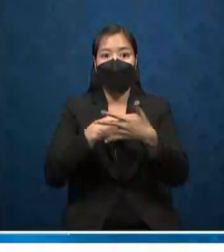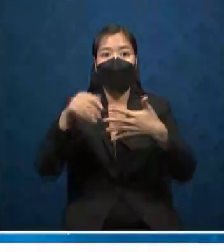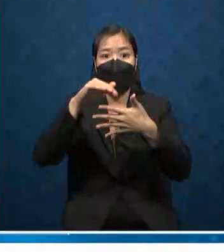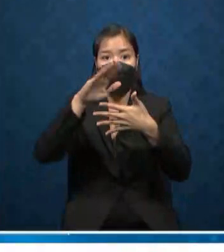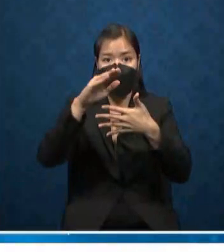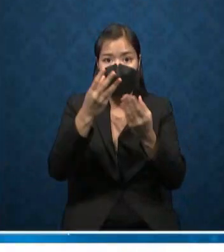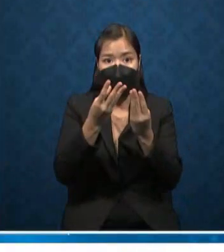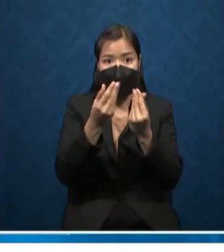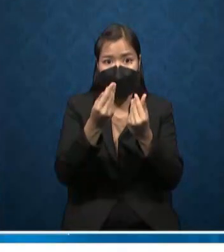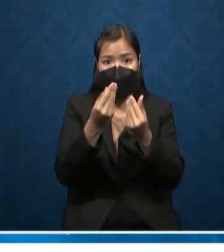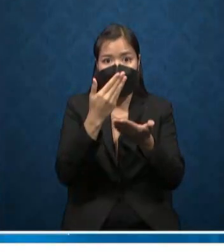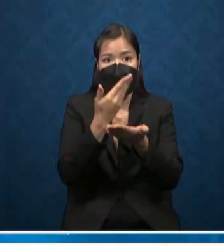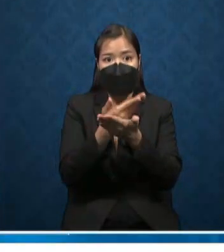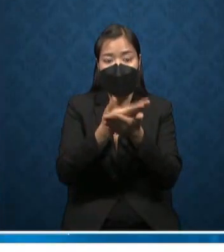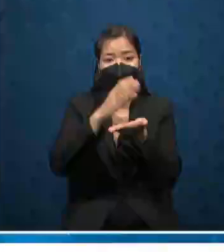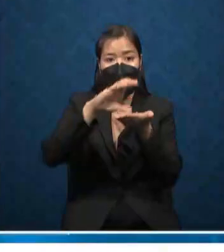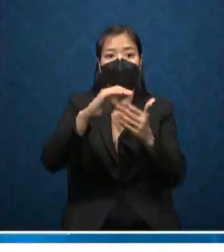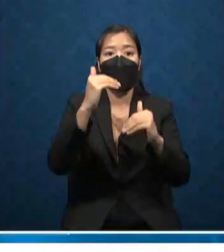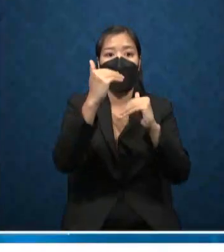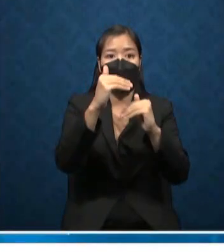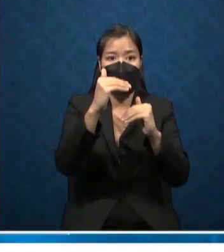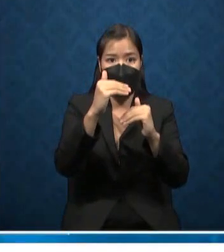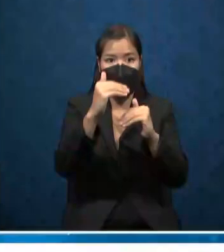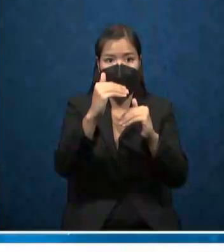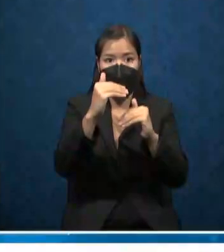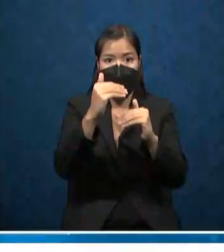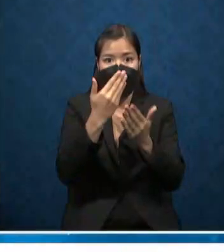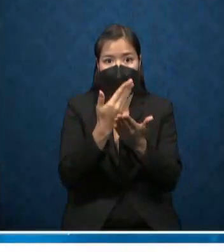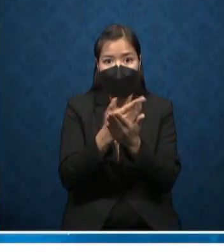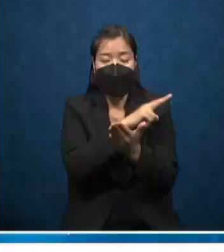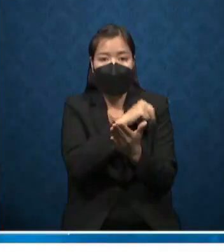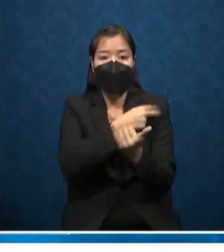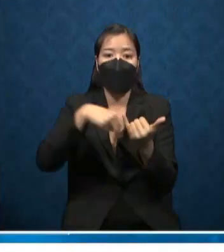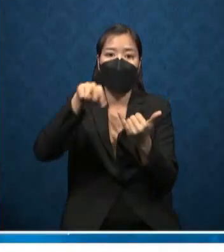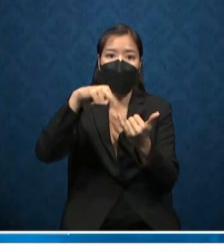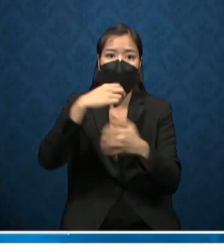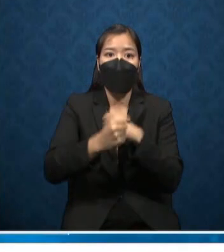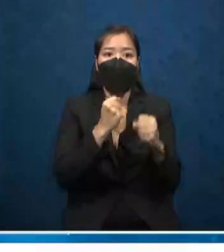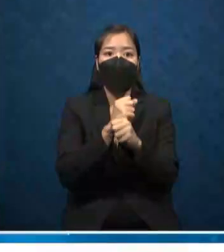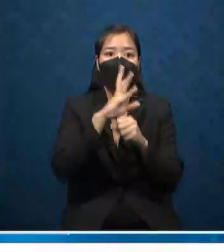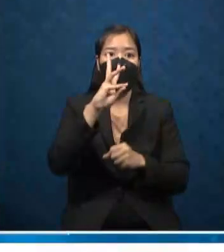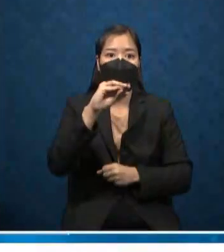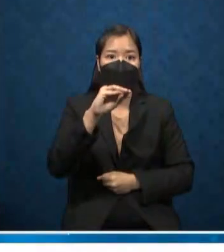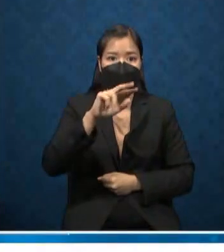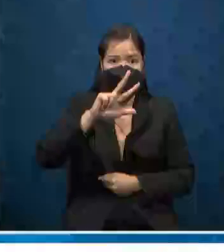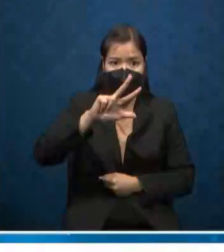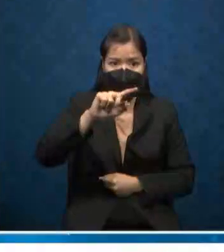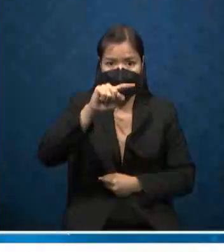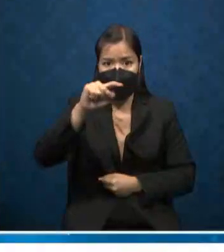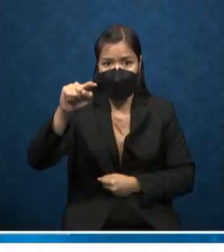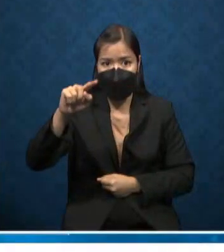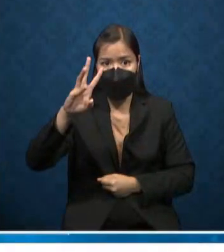ที่มีการตั้งงบประมาณในรายการค่ารักษาพยาบาลนะครับในปีงบประมาณพ.ศ. 2563ถึ